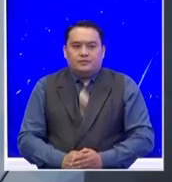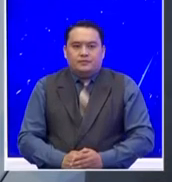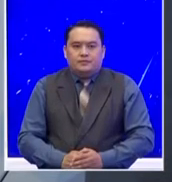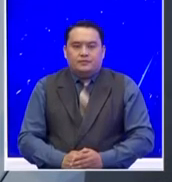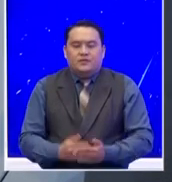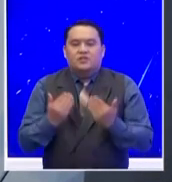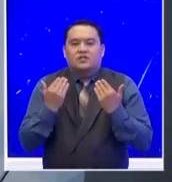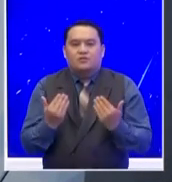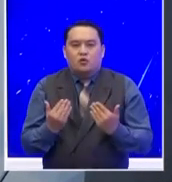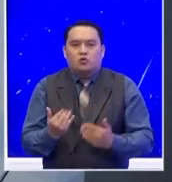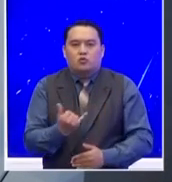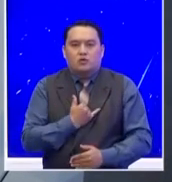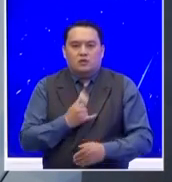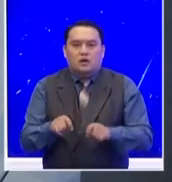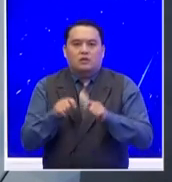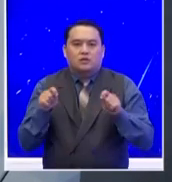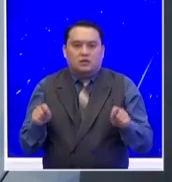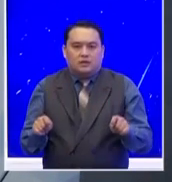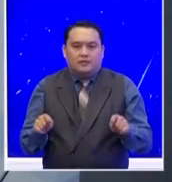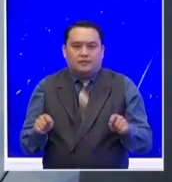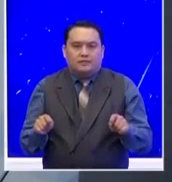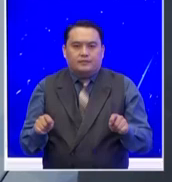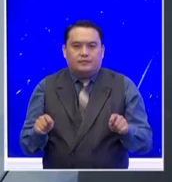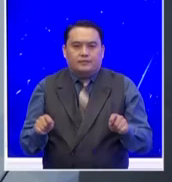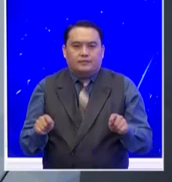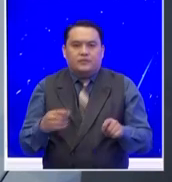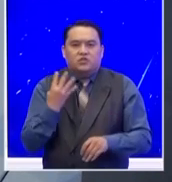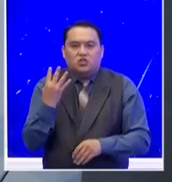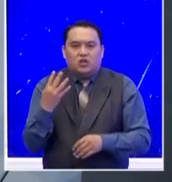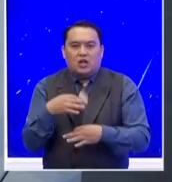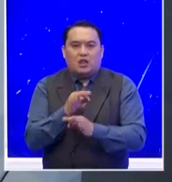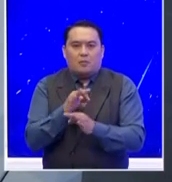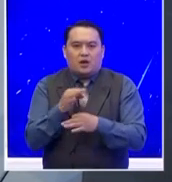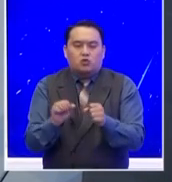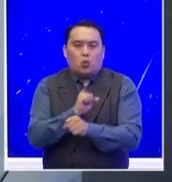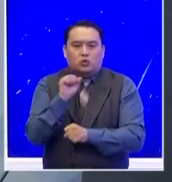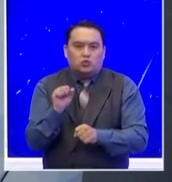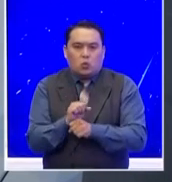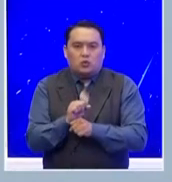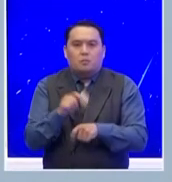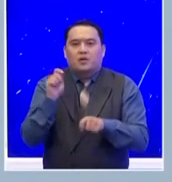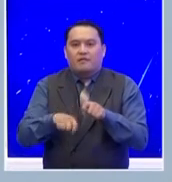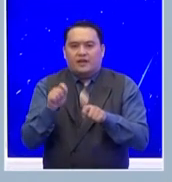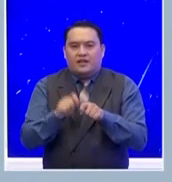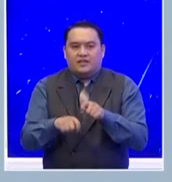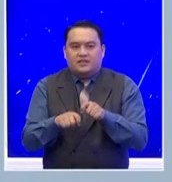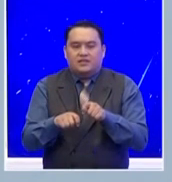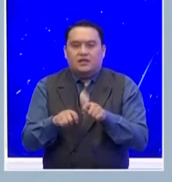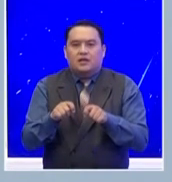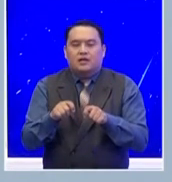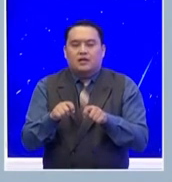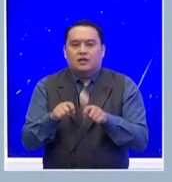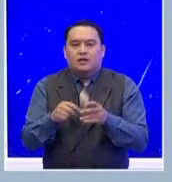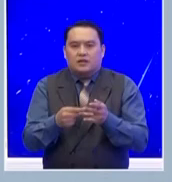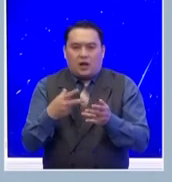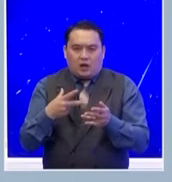Что не у всех. На сегодня уже открыты у нас 4 лабораторные точки для проведения ПЦР-исследований.